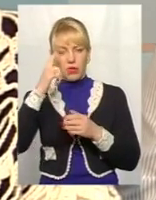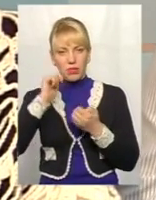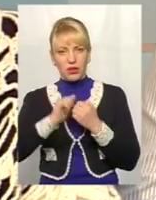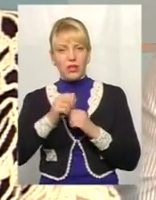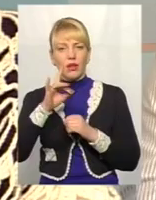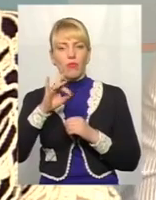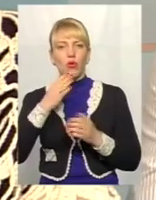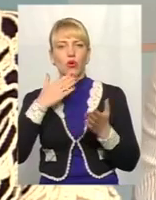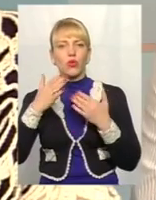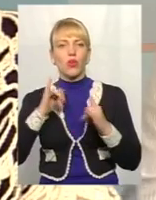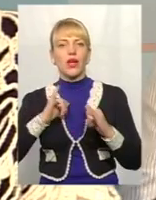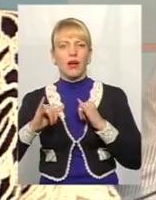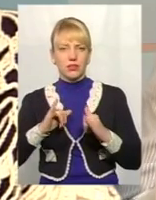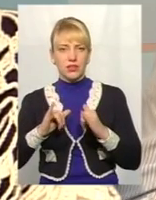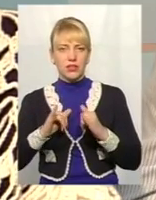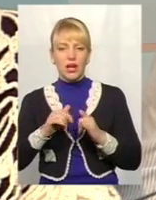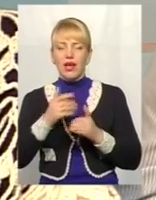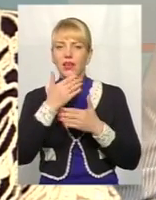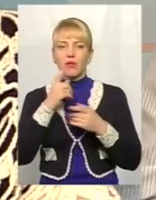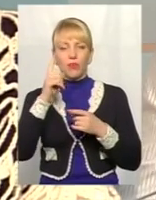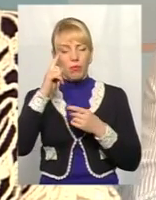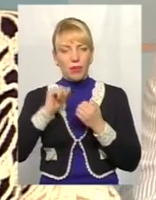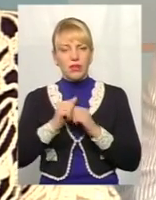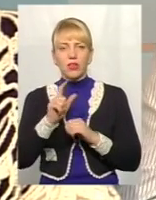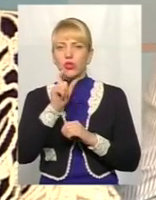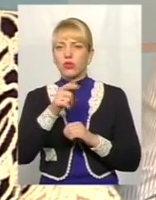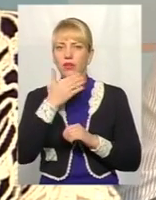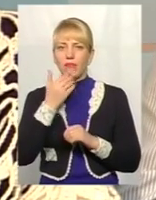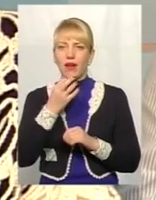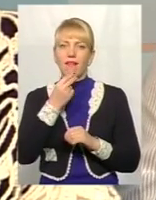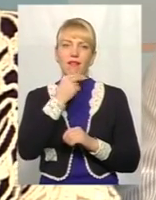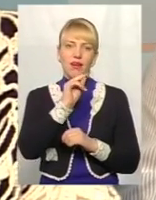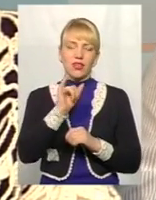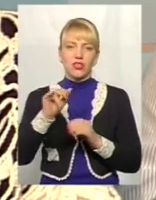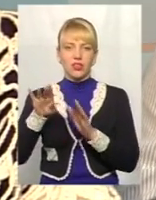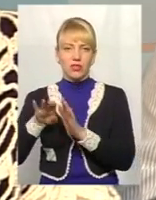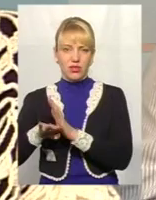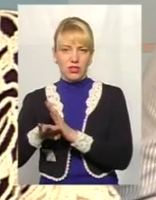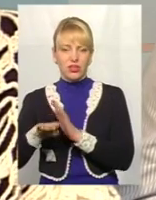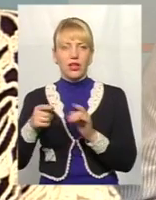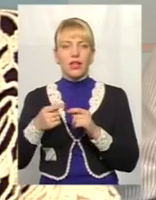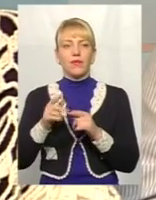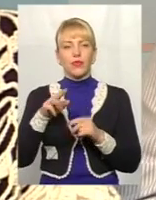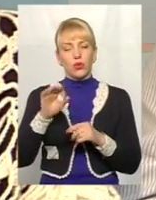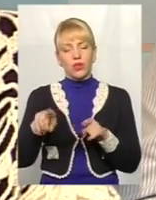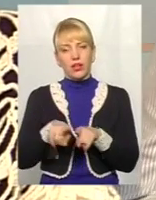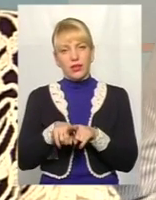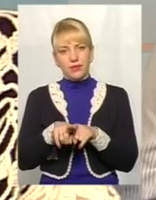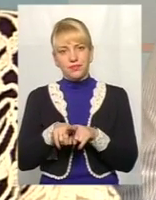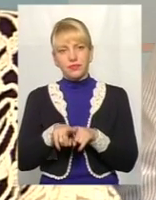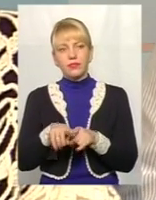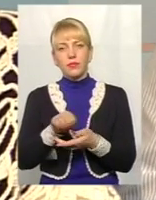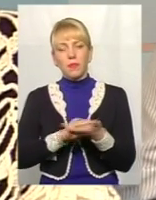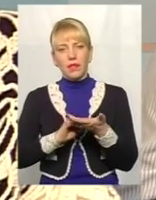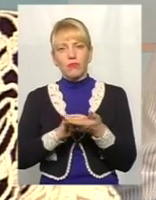про те, що немає людей кращих і людей гірших. Якщо це будуть пам'ятати на прийдешні покоління, то така, якби,